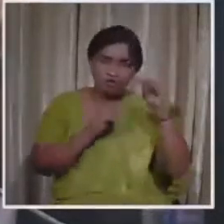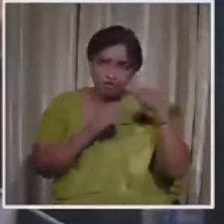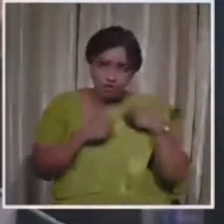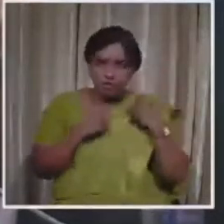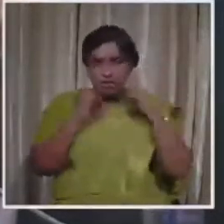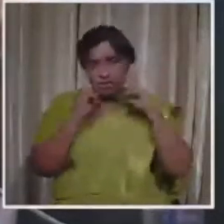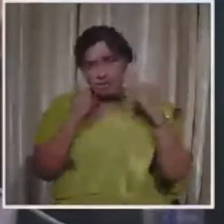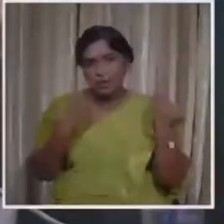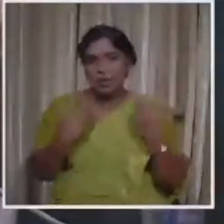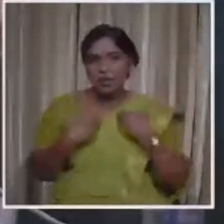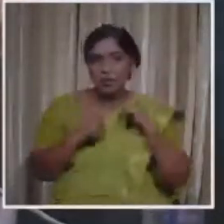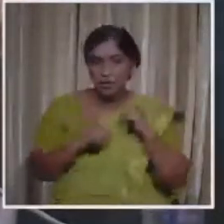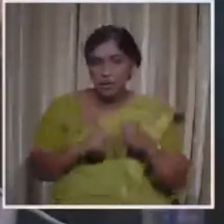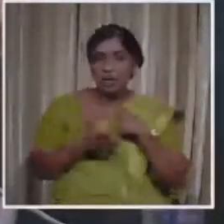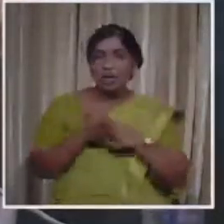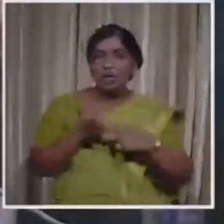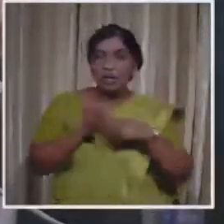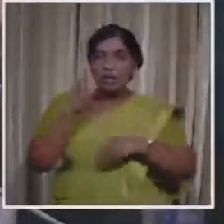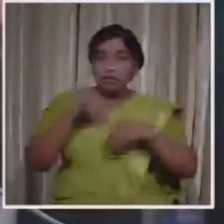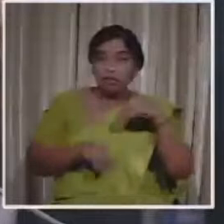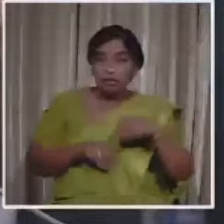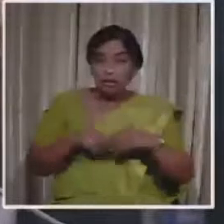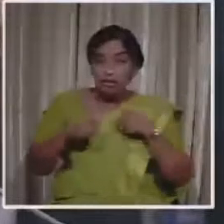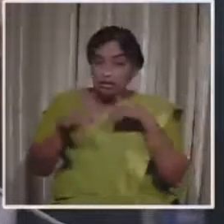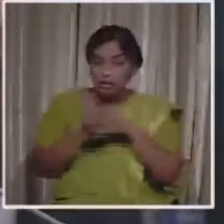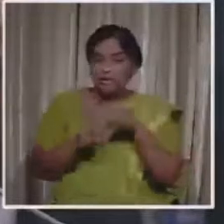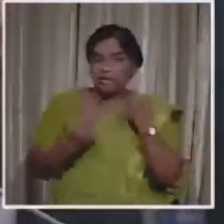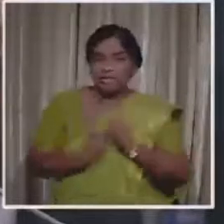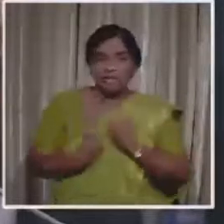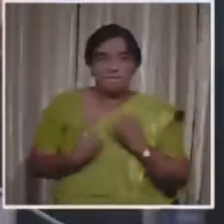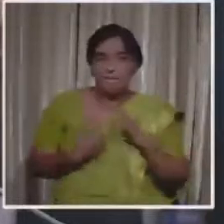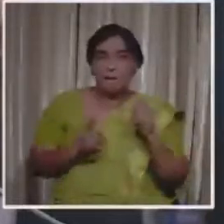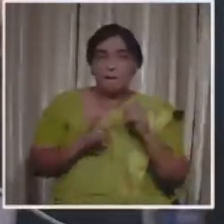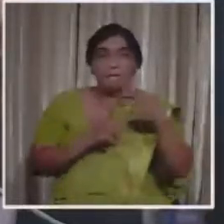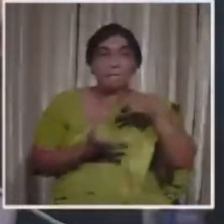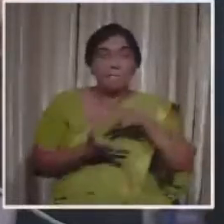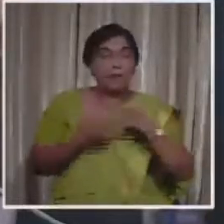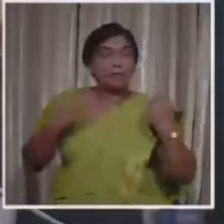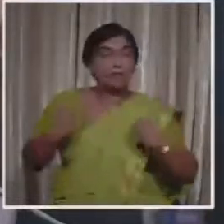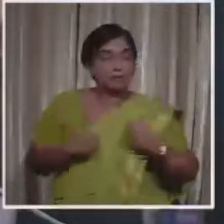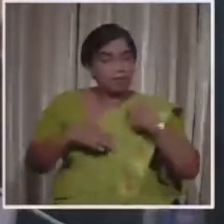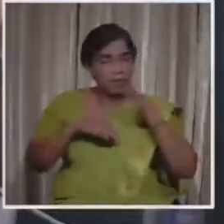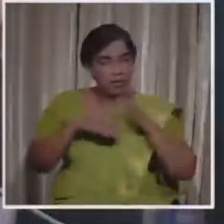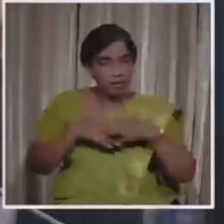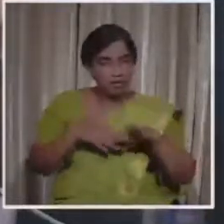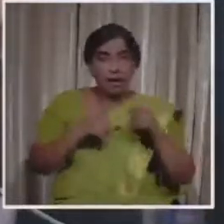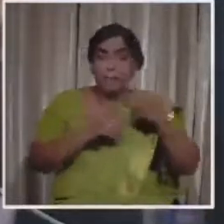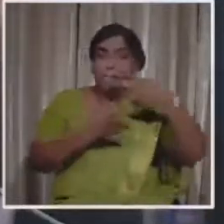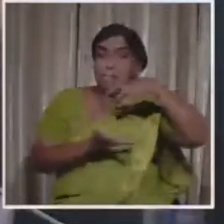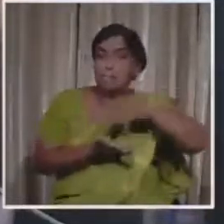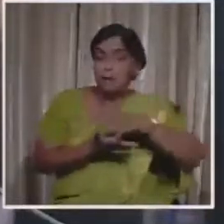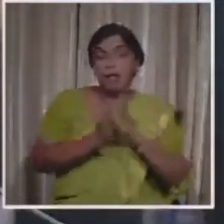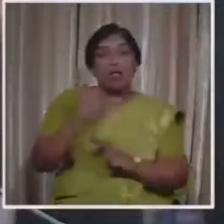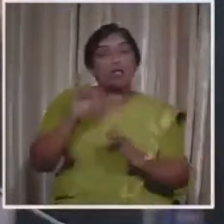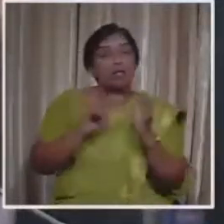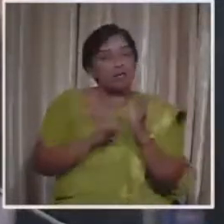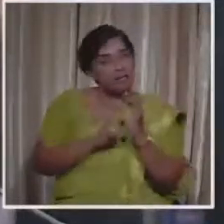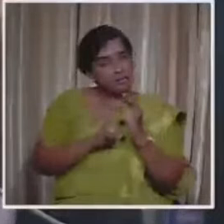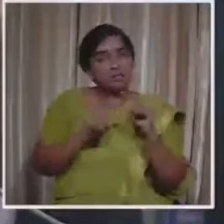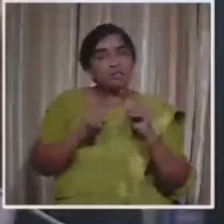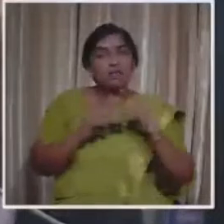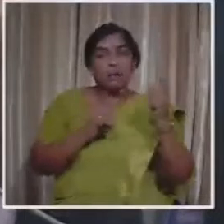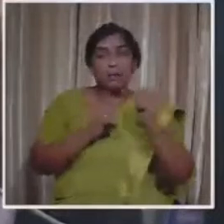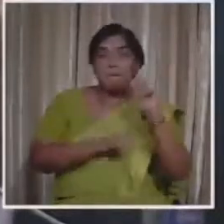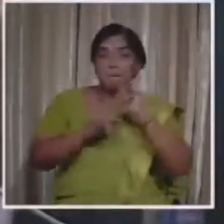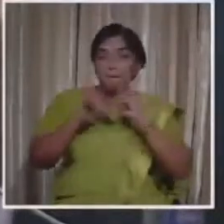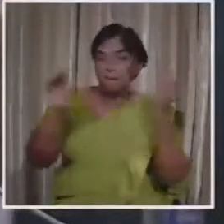පස්සේවත්. මොකද මං දේශපාලට ඇවිල්ලා මං වරද්දක් කරලා නැහැ. මං ප්‍රාදේශ සභාවේ සභාපති වෙලා තියෙනවා. මම පළාත් සභාවේ මන්ත්‍රීවරයා විදියට ඊට පස්සේ මම